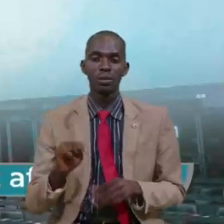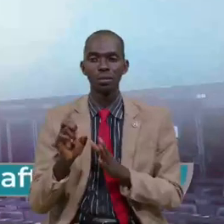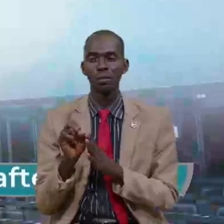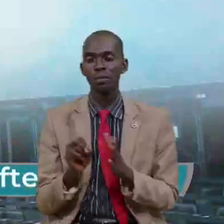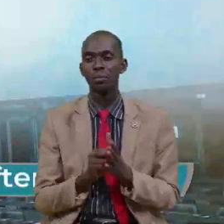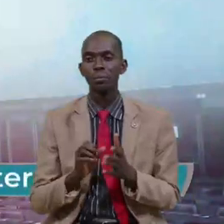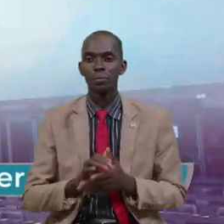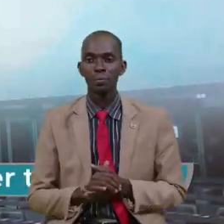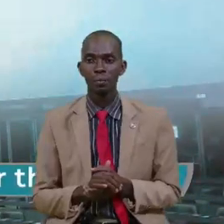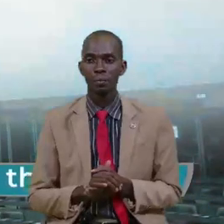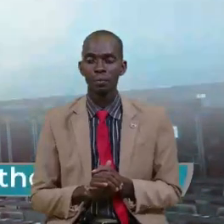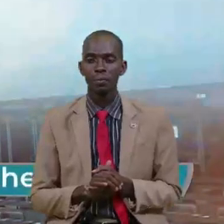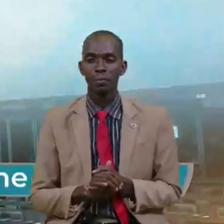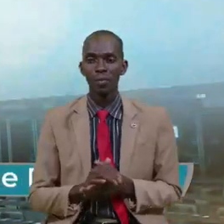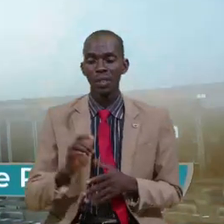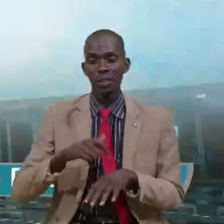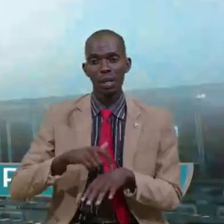après la croisade.